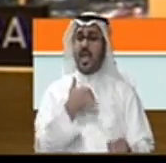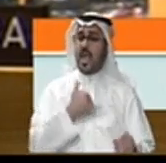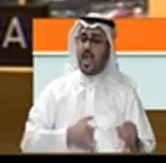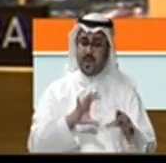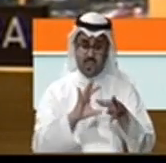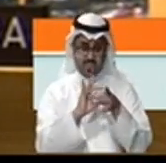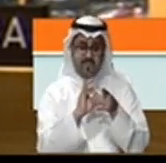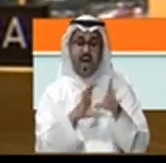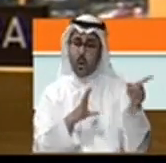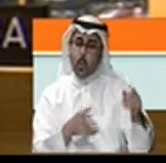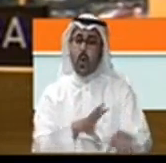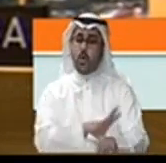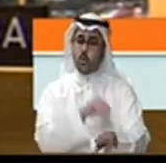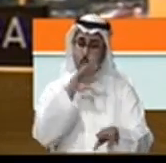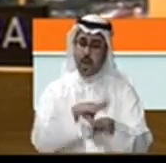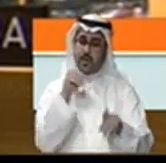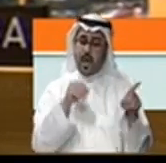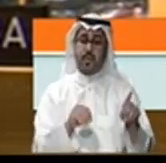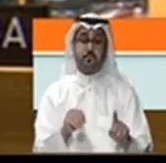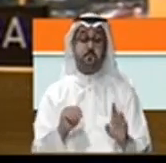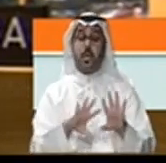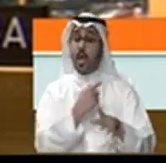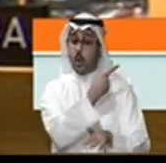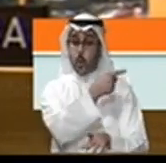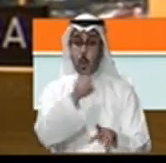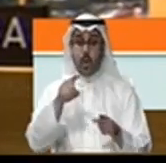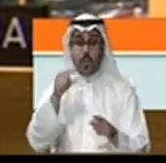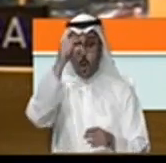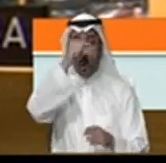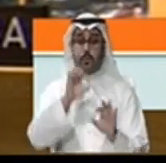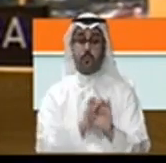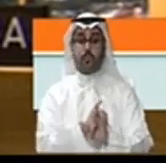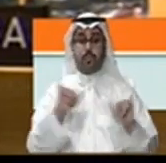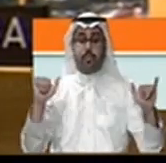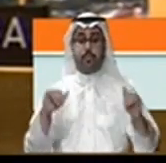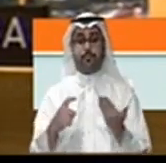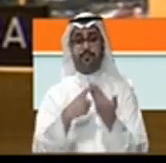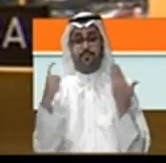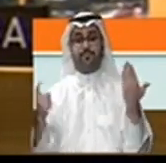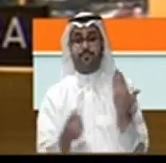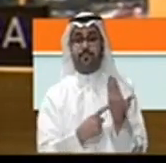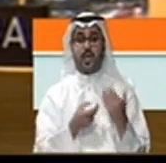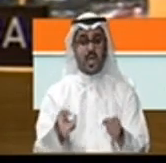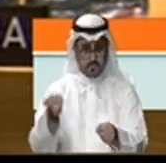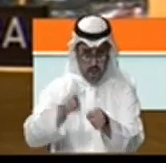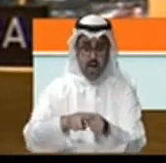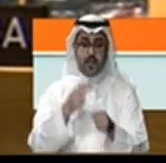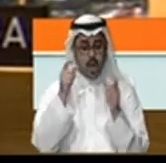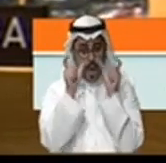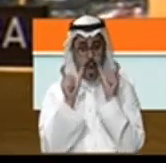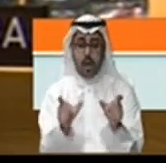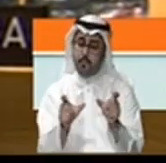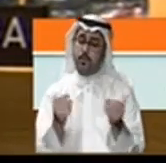التي اعتبرها الجميع خطوة أولى نحو حل سياسي شامل يعيد لليمن أمنه